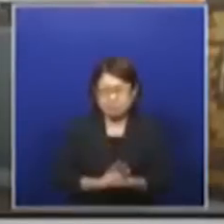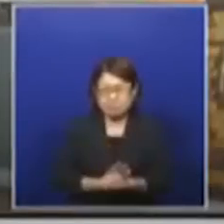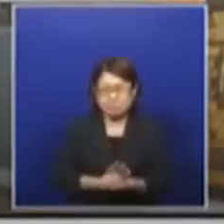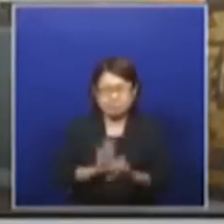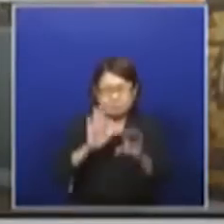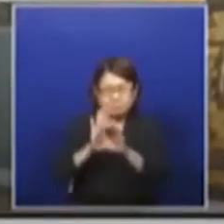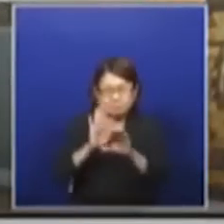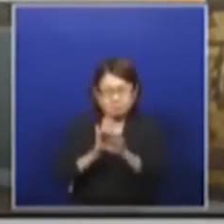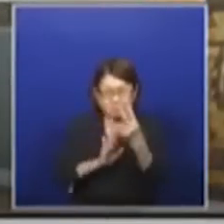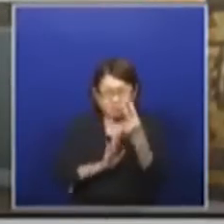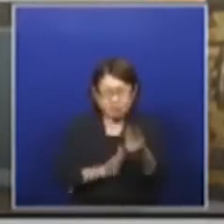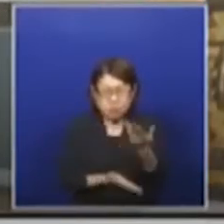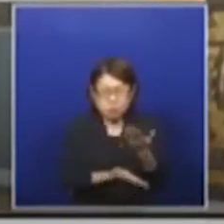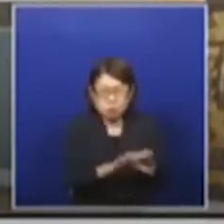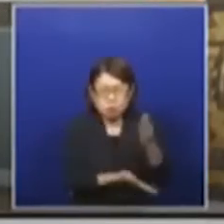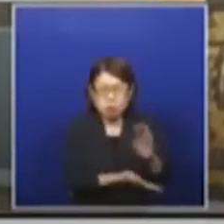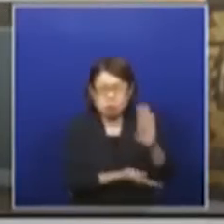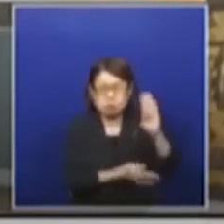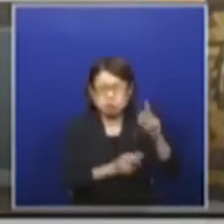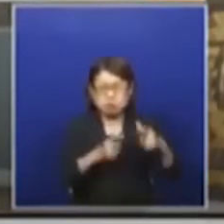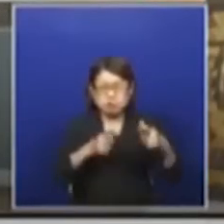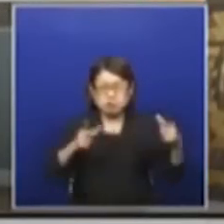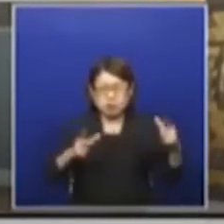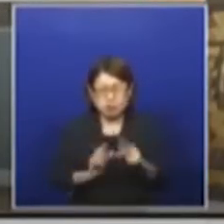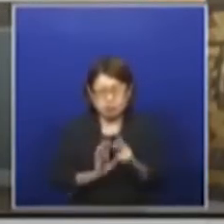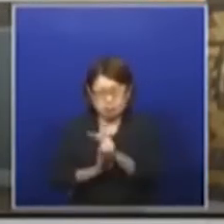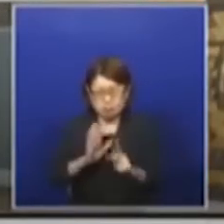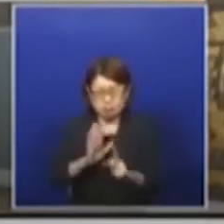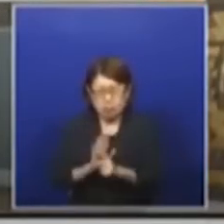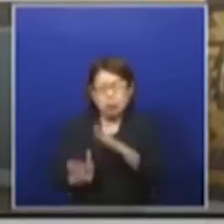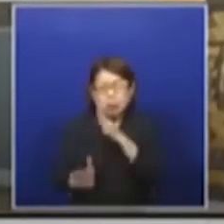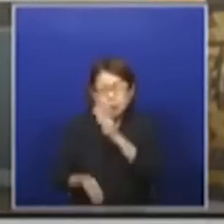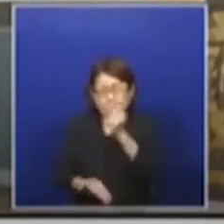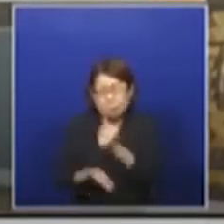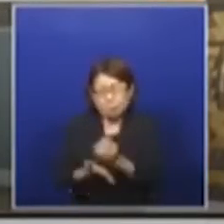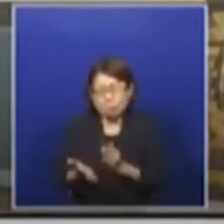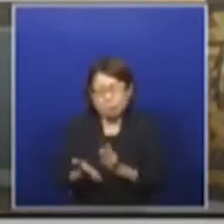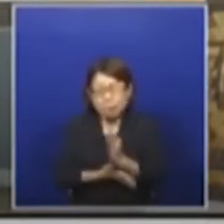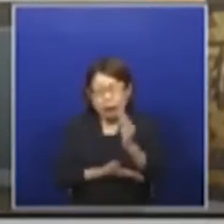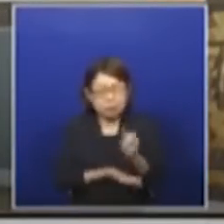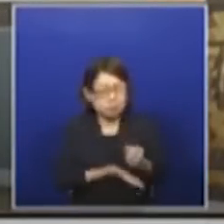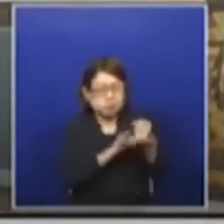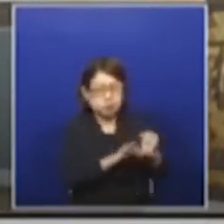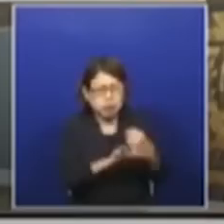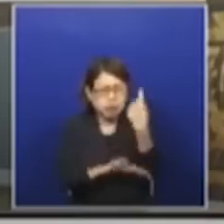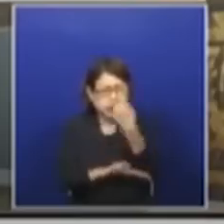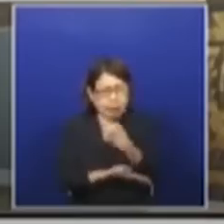ที่อยู่ในขอบเขตที่จะได้รับความช่วยเหลือจากพรก.ฉบับนี้ว่ามีใครบ้าง